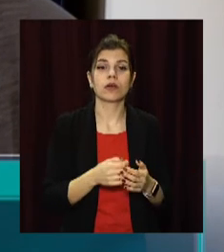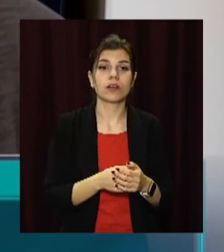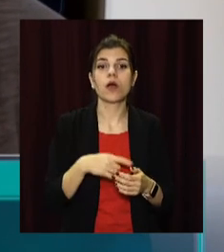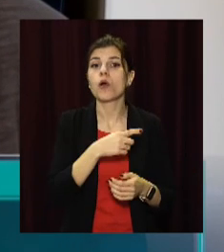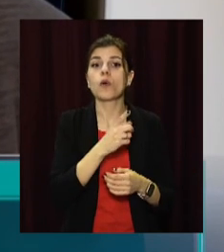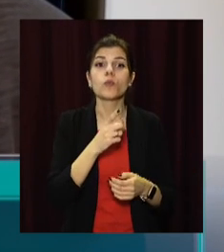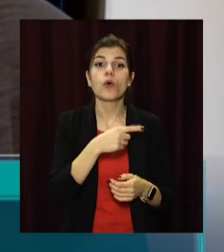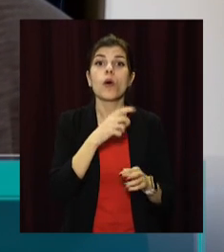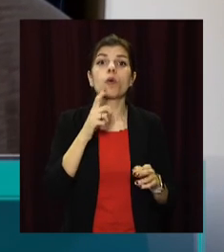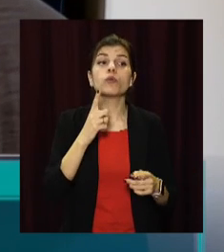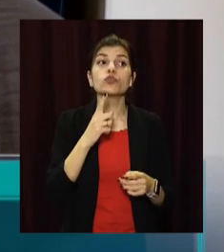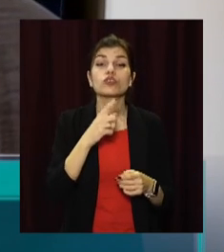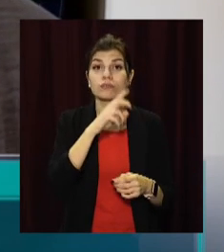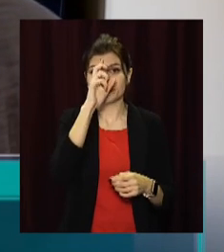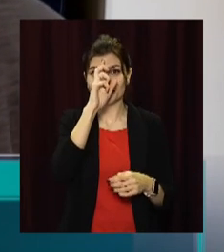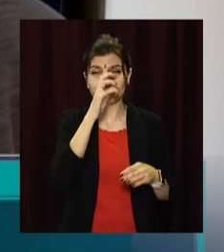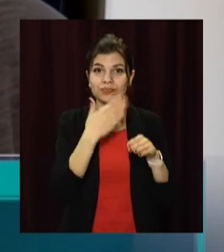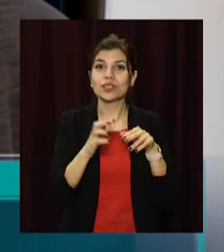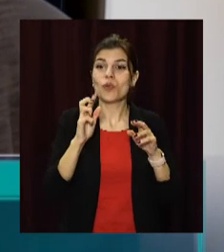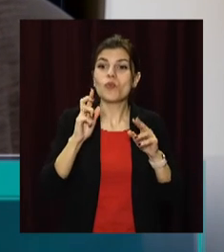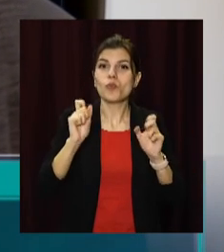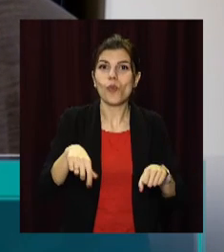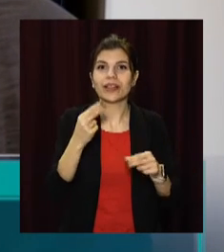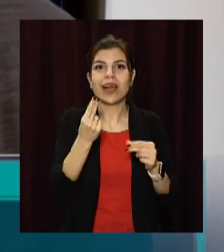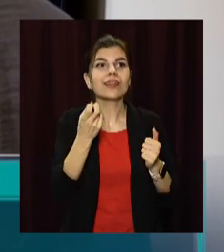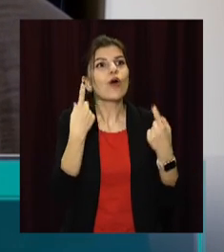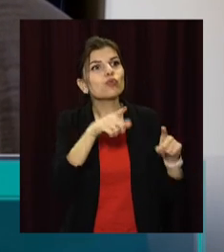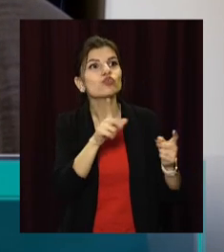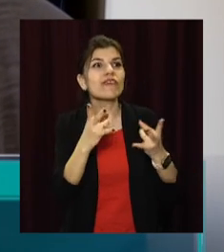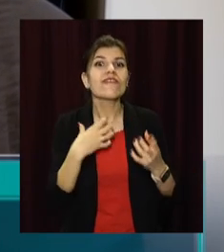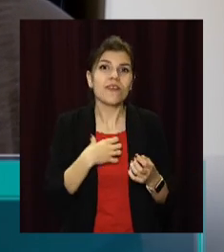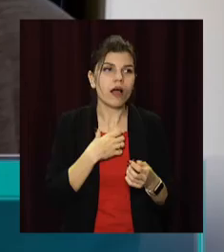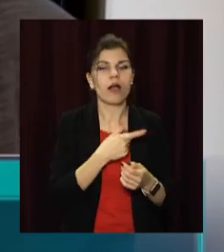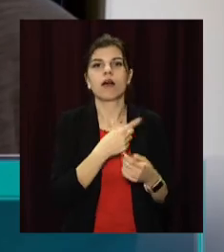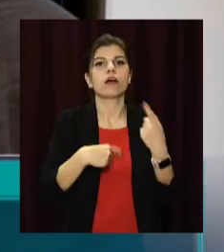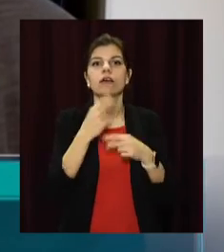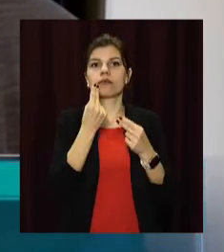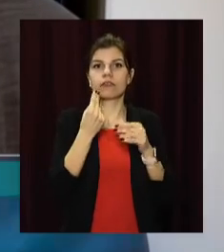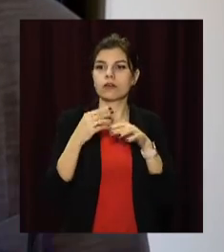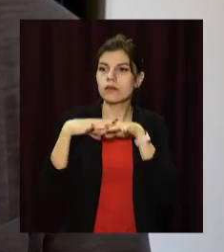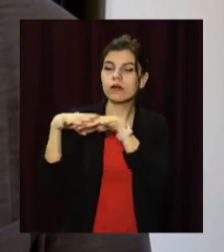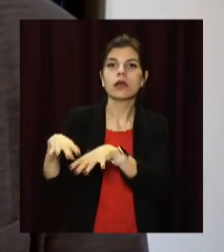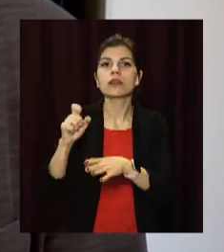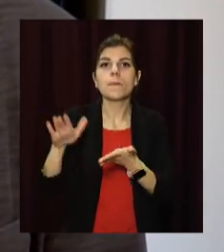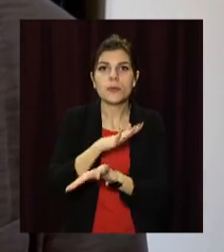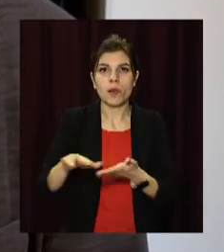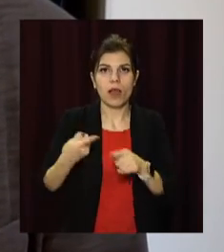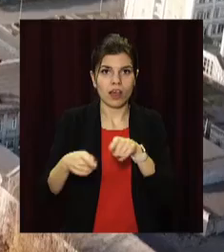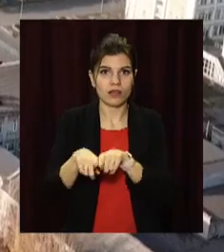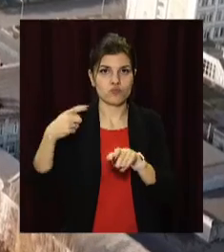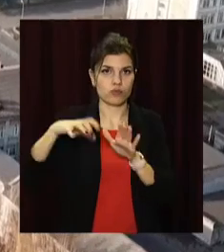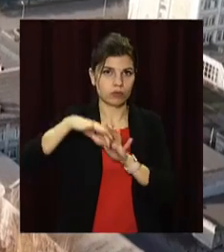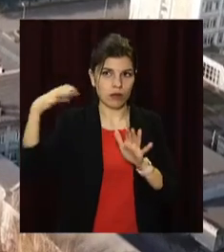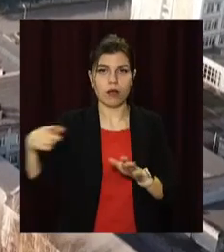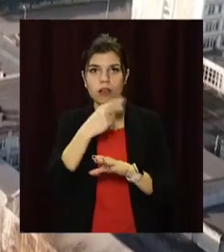які могли б бути направлені на інші, більш нагальні питання. Вони направляються на прибирання такого сміття.